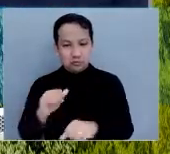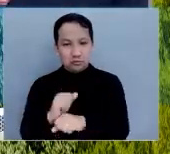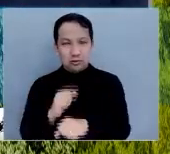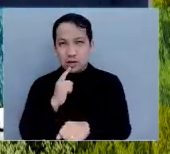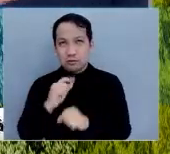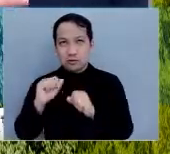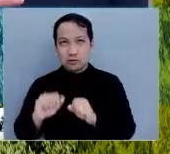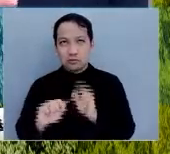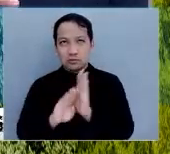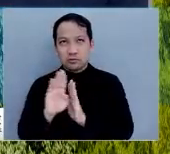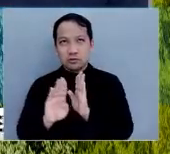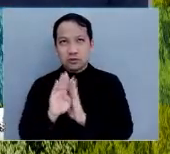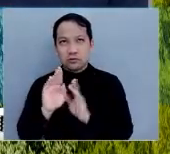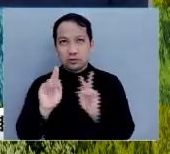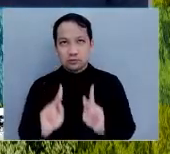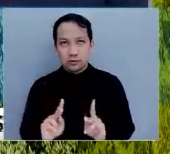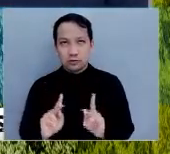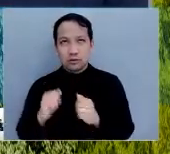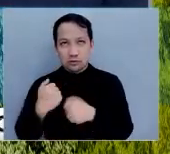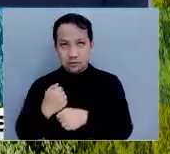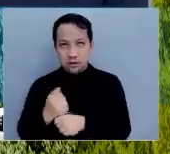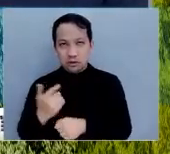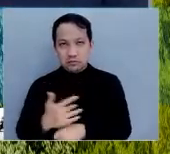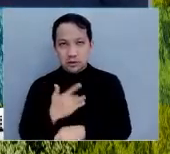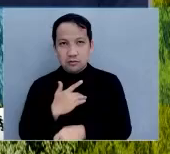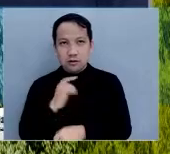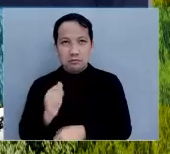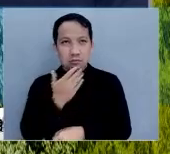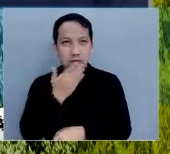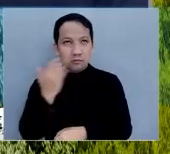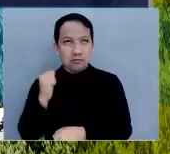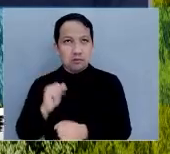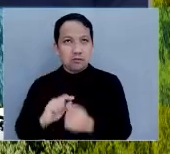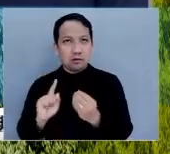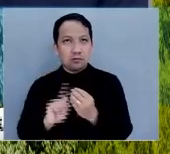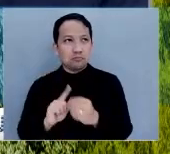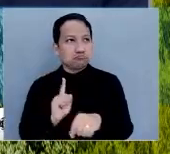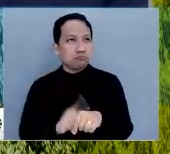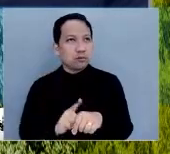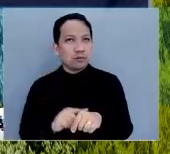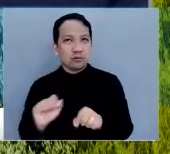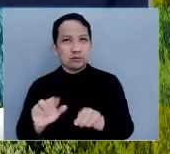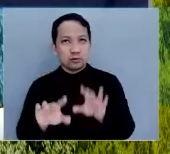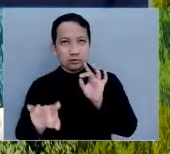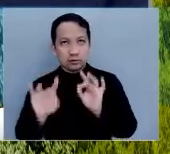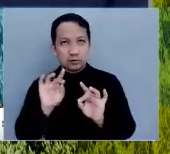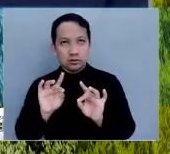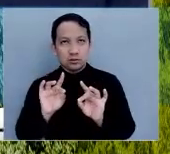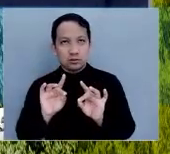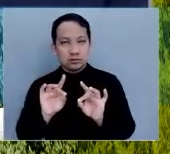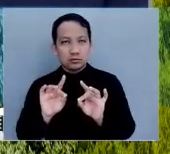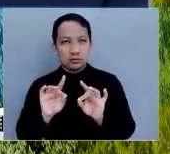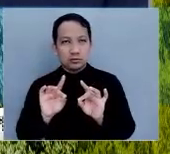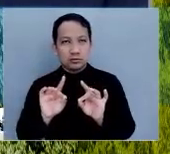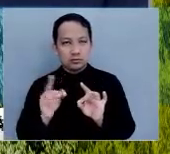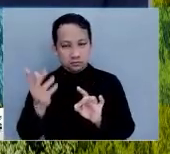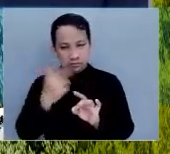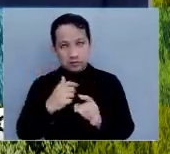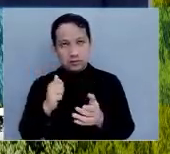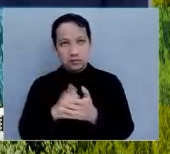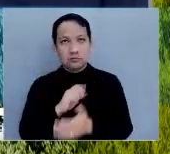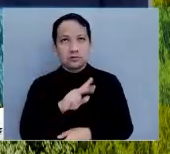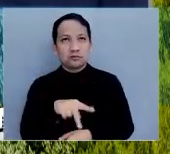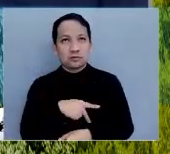then you're improving also as a person, and it makes you better when it comes to the time na you choose na to enter a relationship. Ang ganda niyan, yung